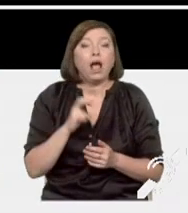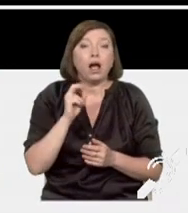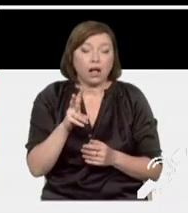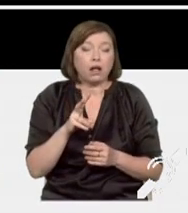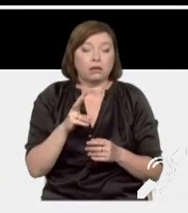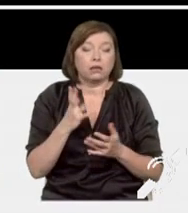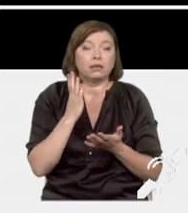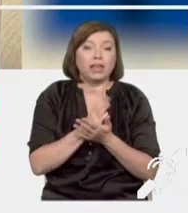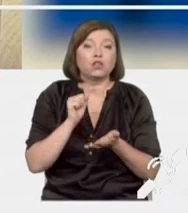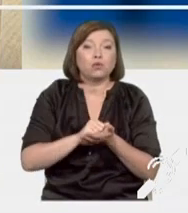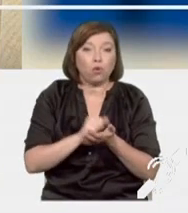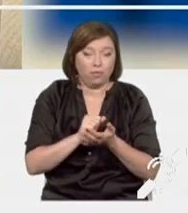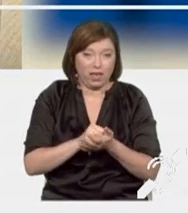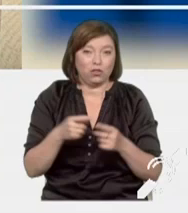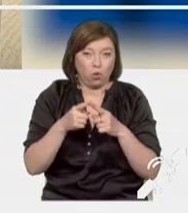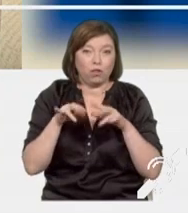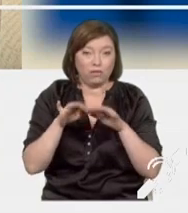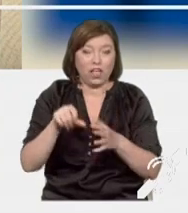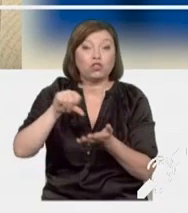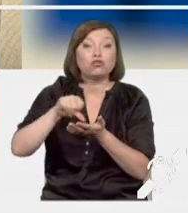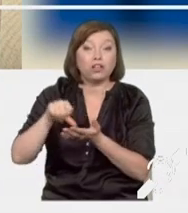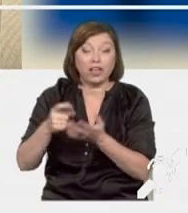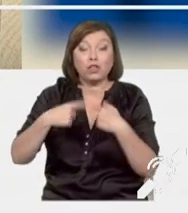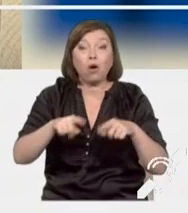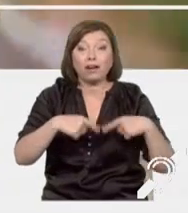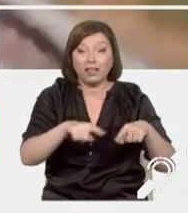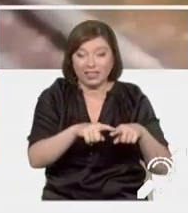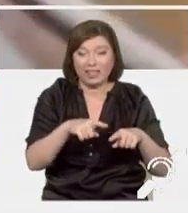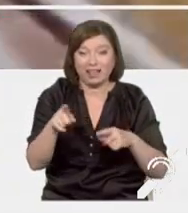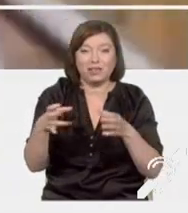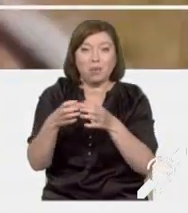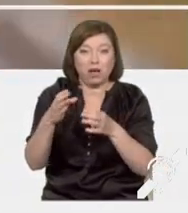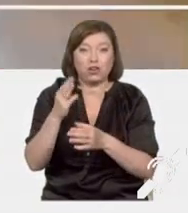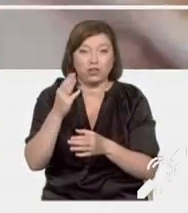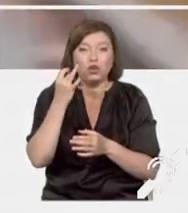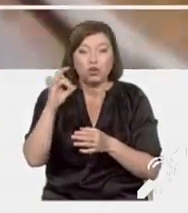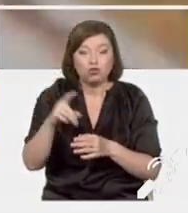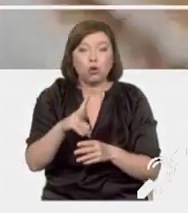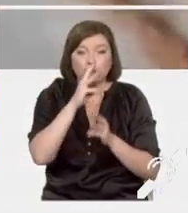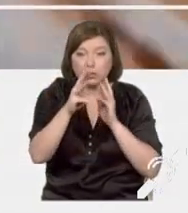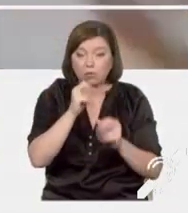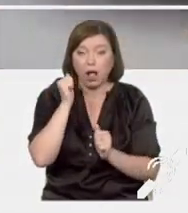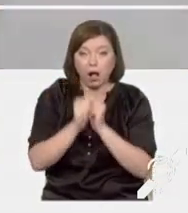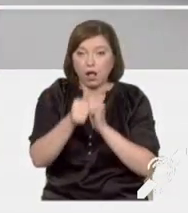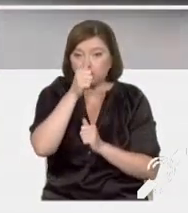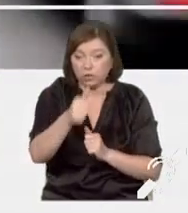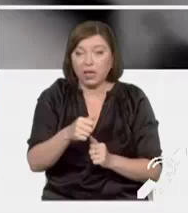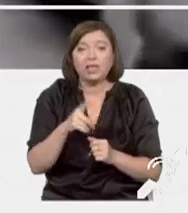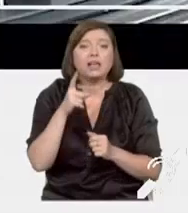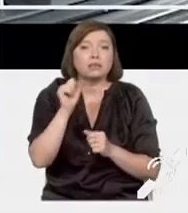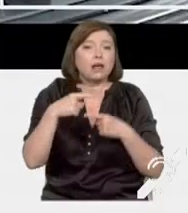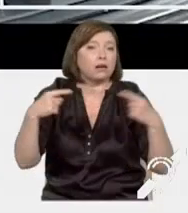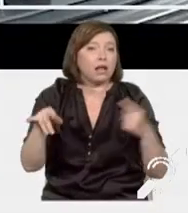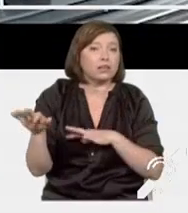Potrivit materialelor cauzei penale, membrii organizațiilor teritoriale, vă spuneam că sunt remunerați în fiecare lună pentru